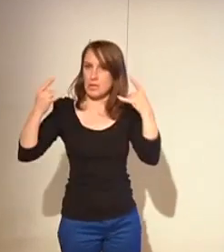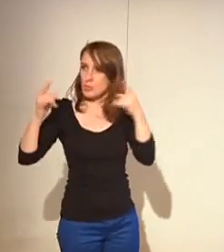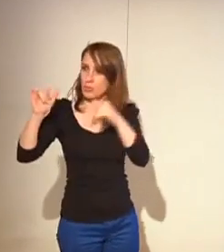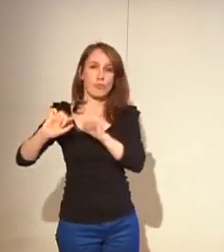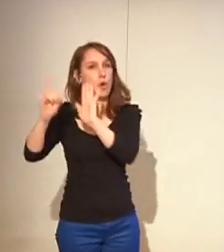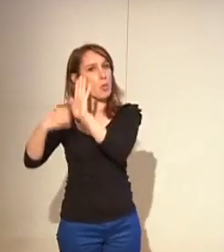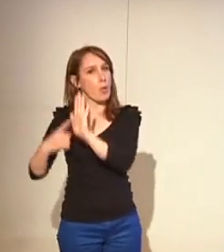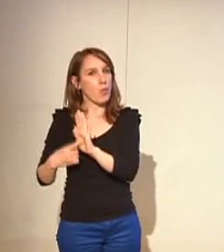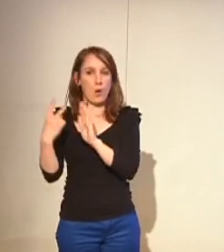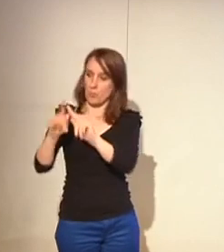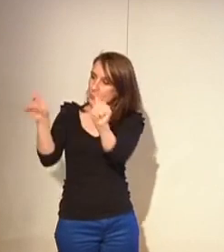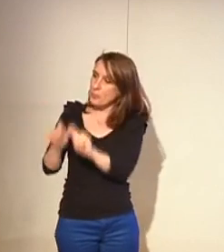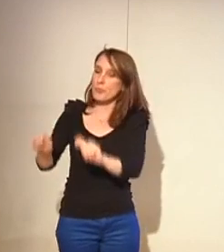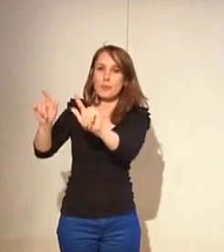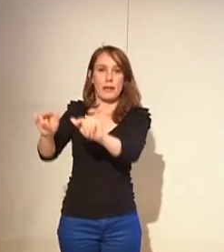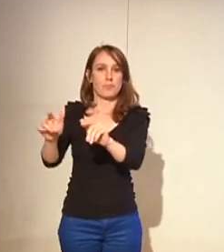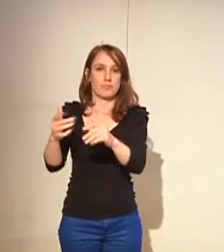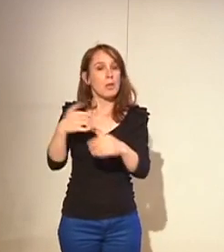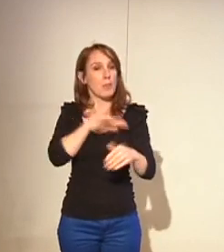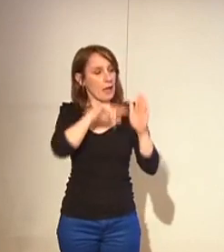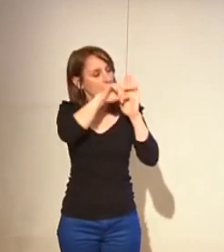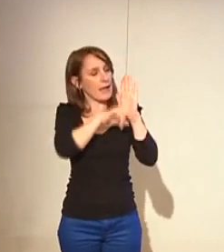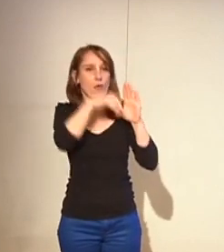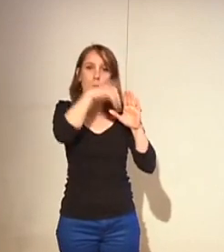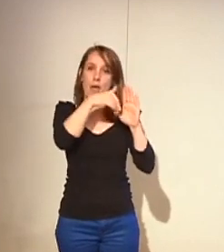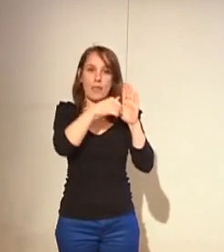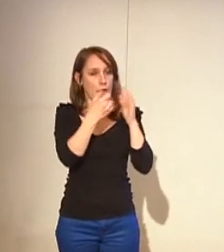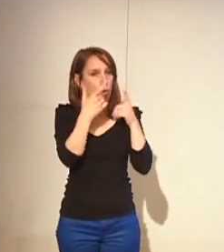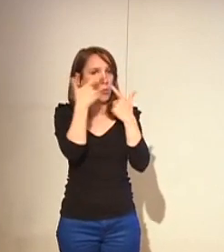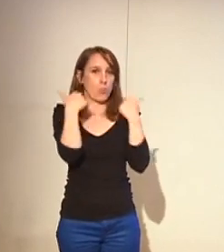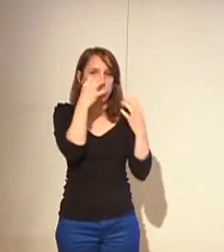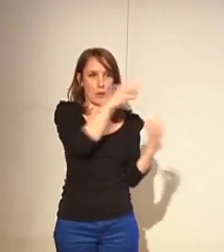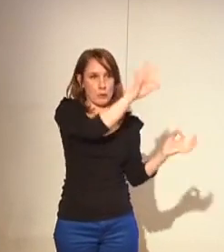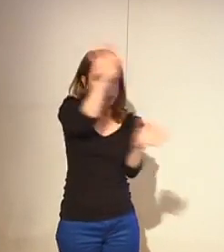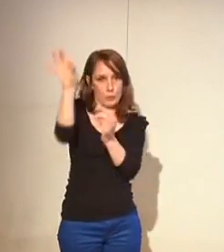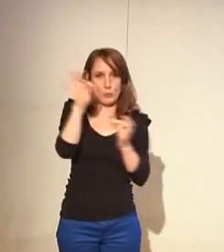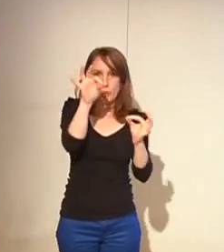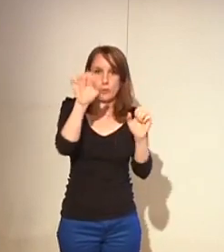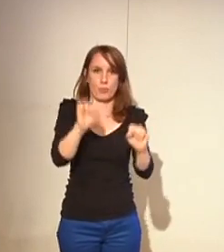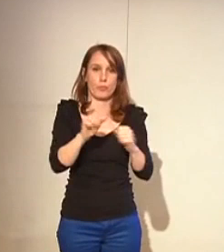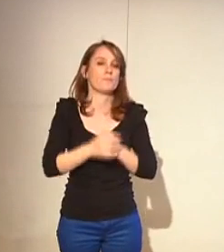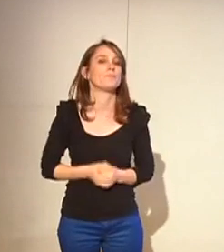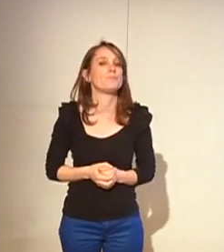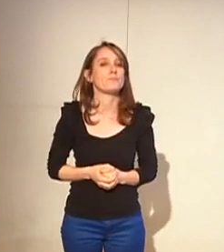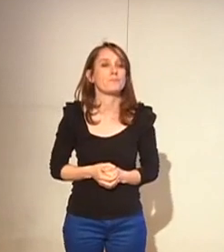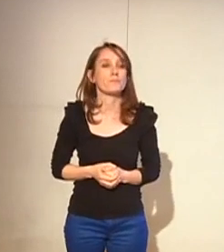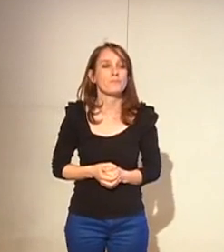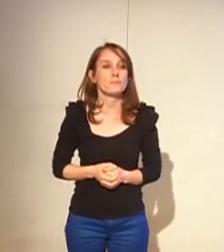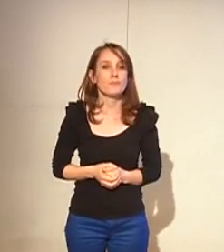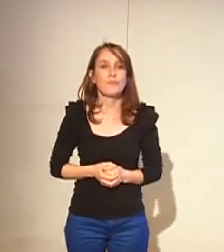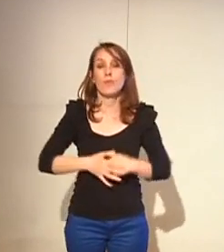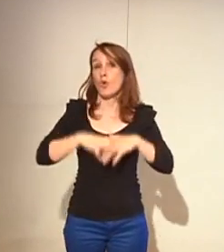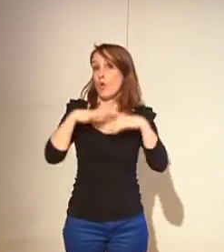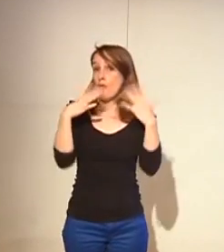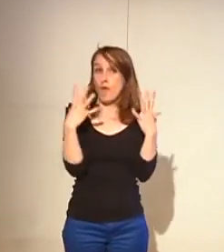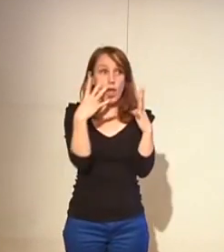accrus dans le cadre du règlement intérieur qui qui nous lit également du règlement de la Commission d'appel d'offre qui nous lit également voilà